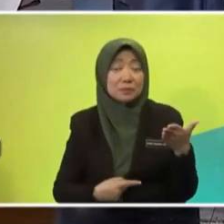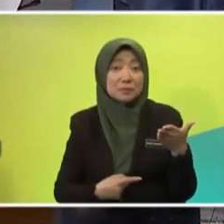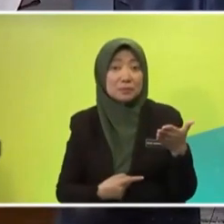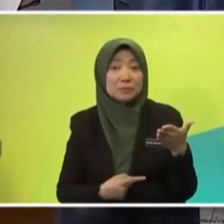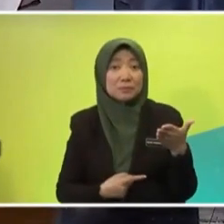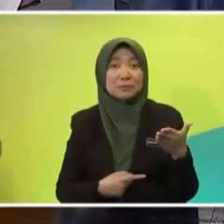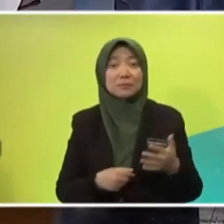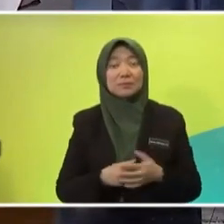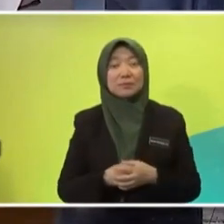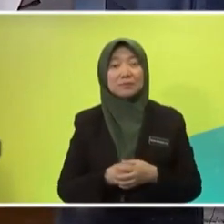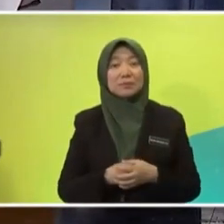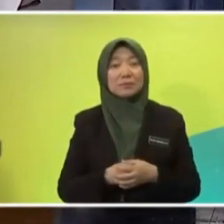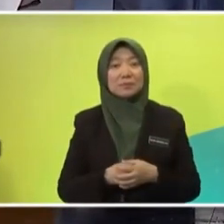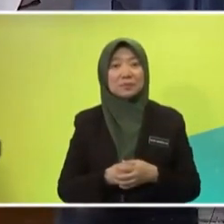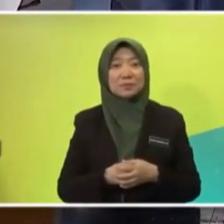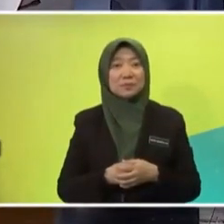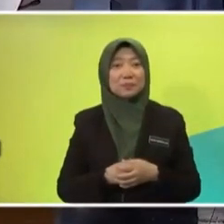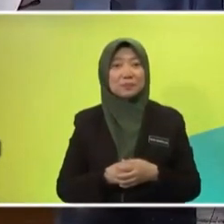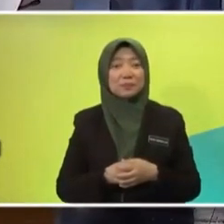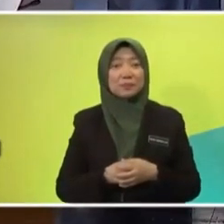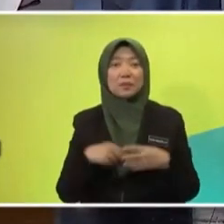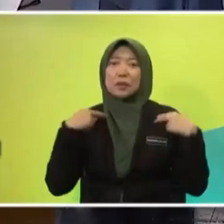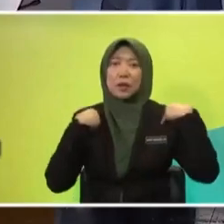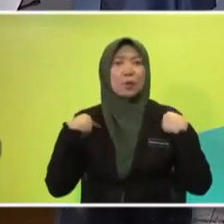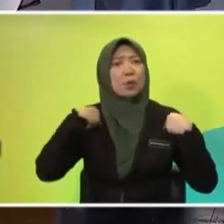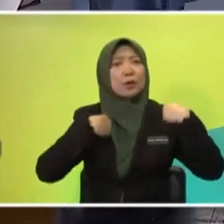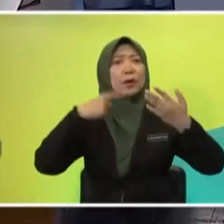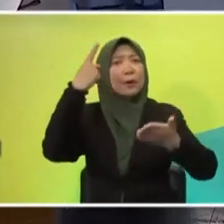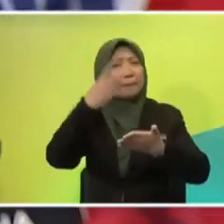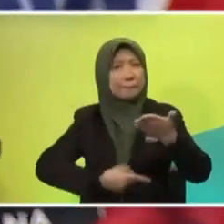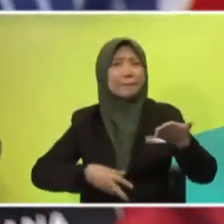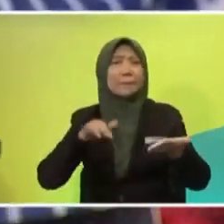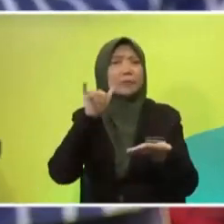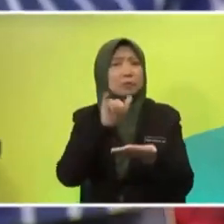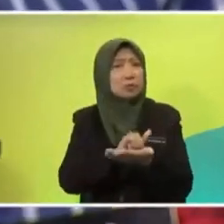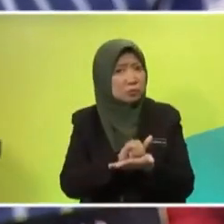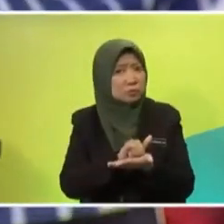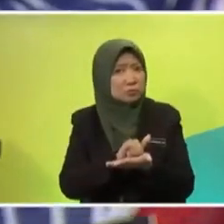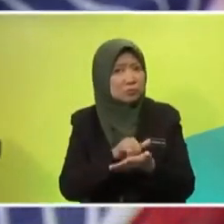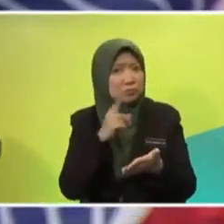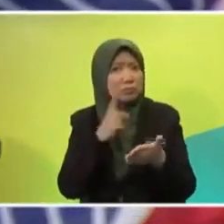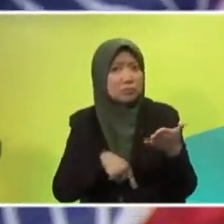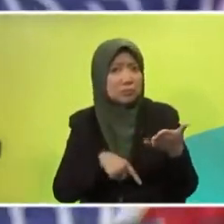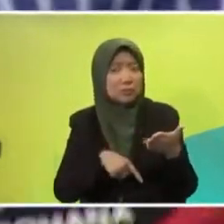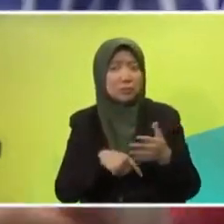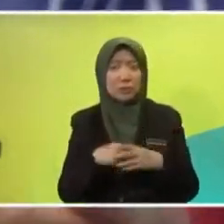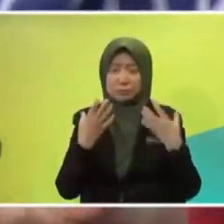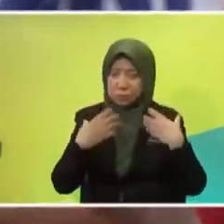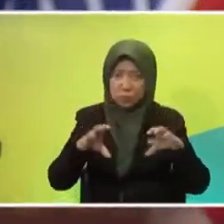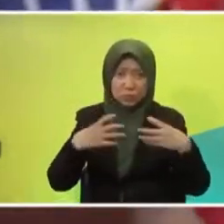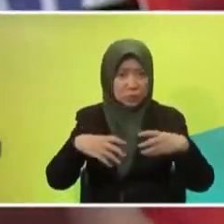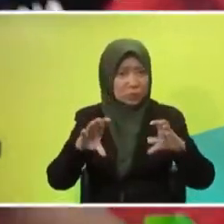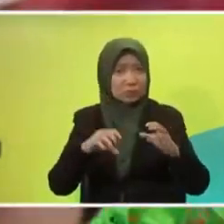Cikgu Su. Boleh bantu? Ini haiwan apa? Apakah itu ya, Cikgu Ana? Saya cuba, cikgu. Ya, Cikgu